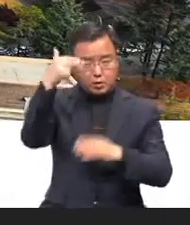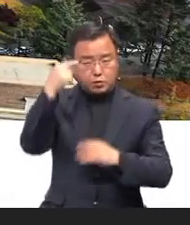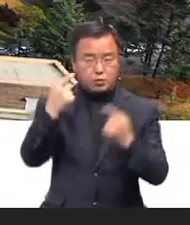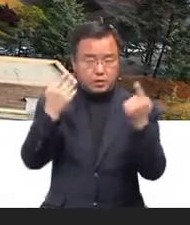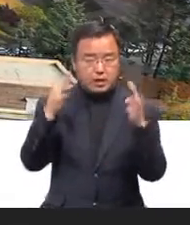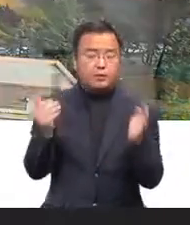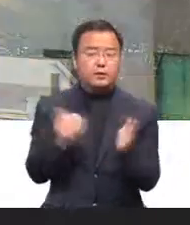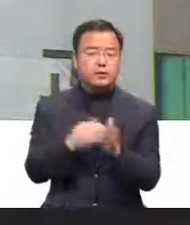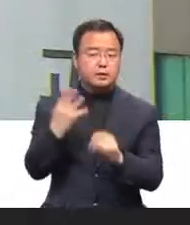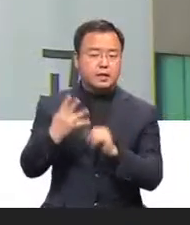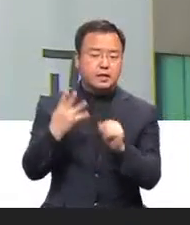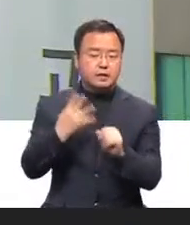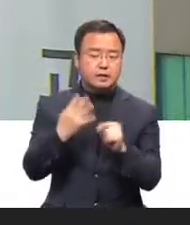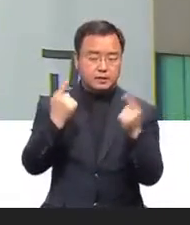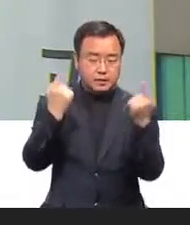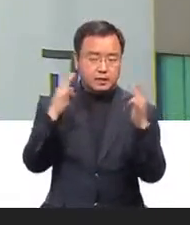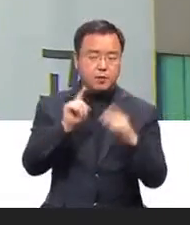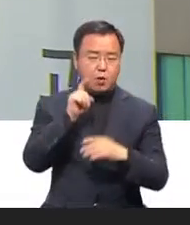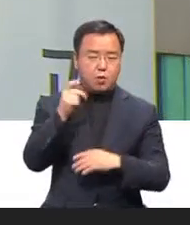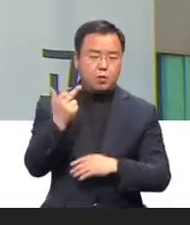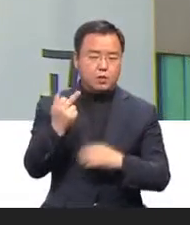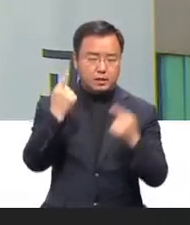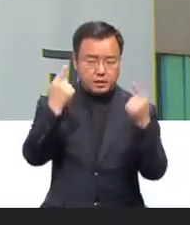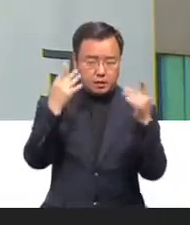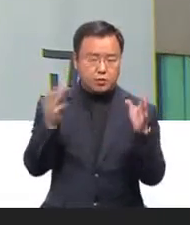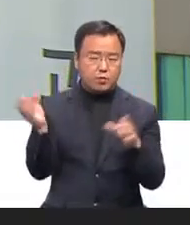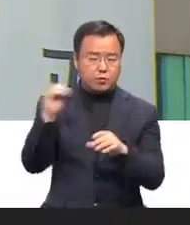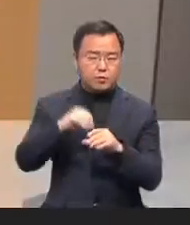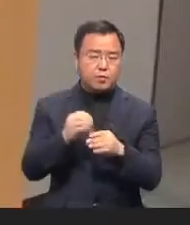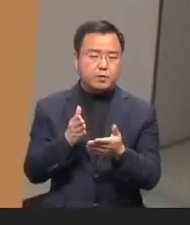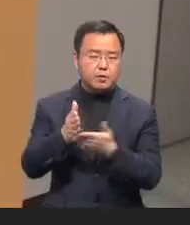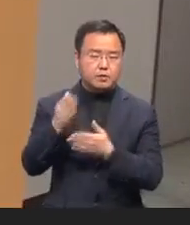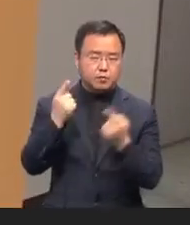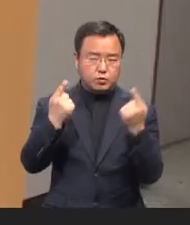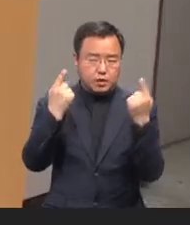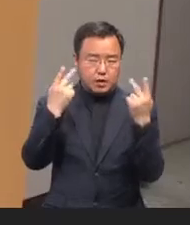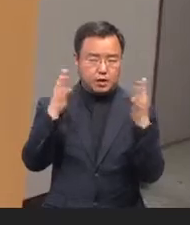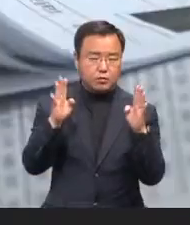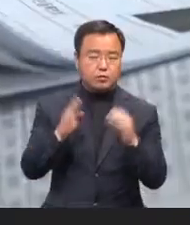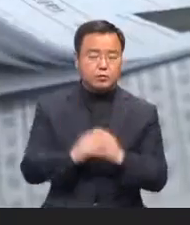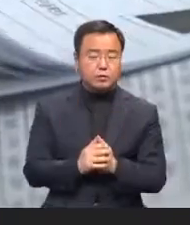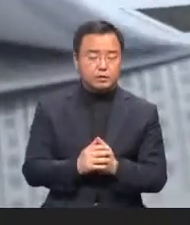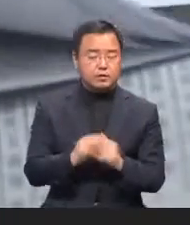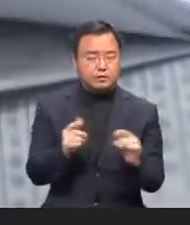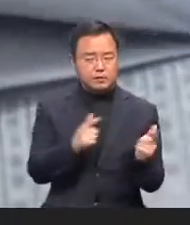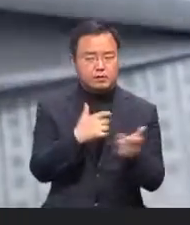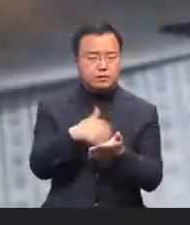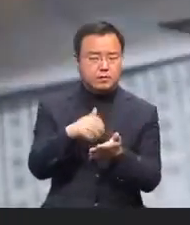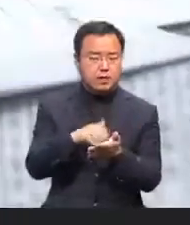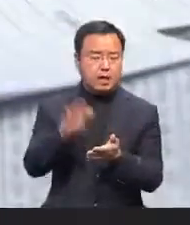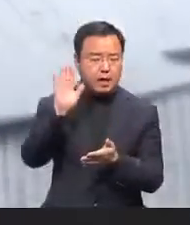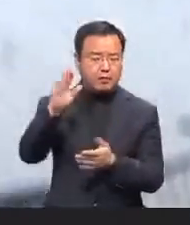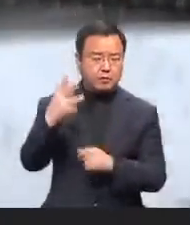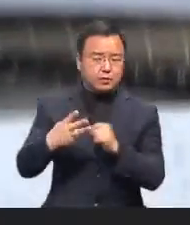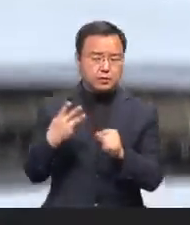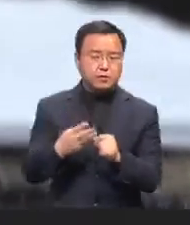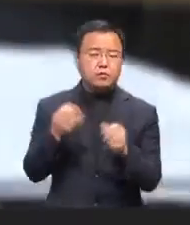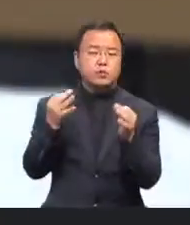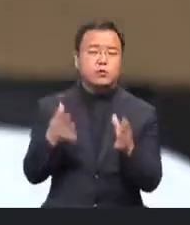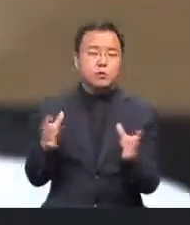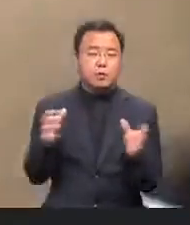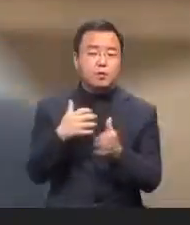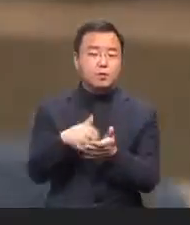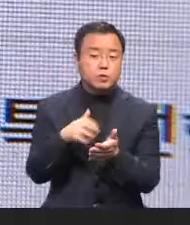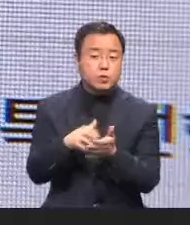열 두 곳과 오산대 등 전문대 10 곳입니다 이들 대학의 정원 감축은 앞으로 3년간 모집정원의 10%